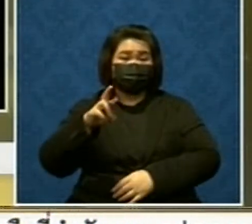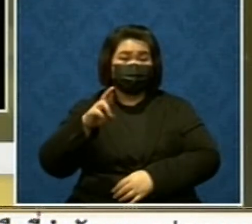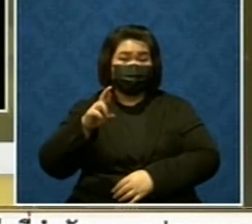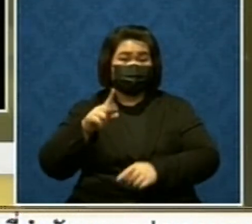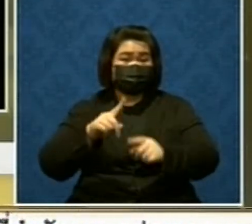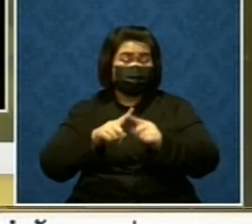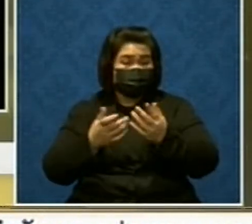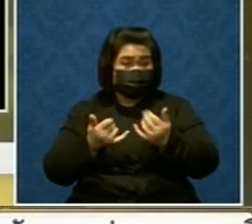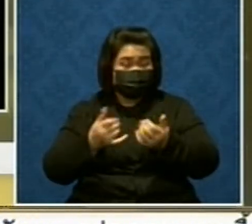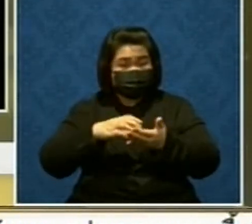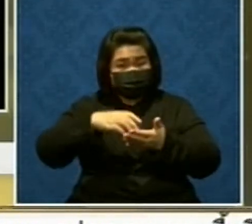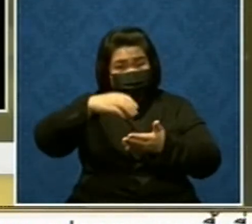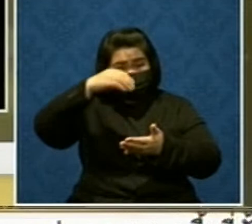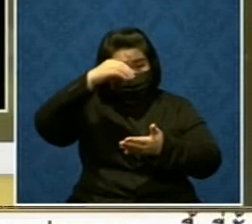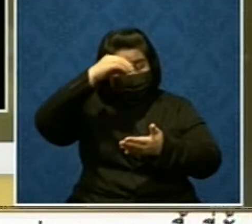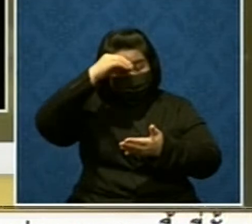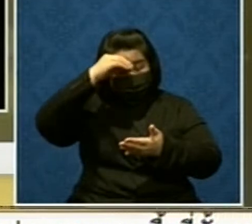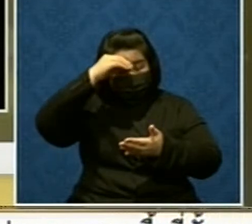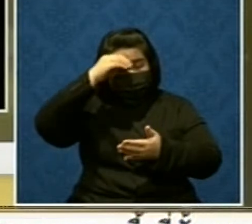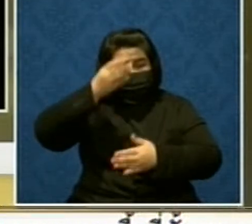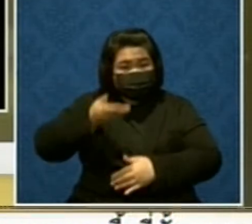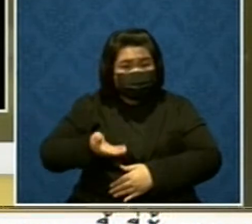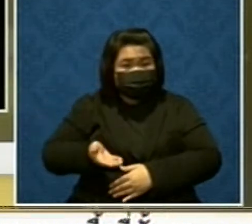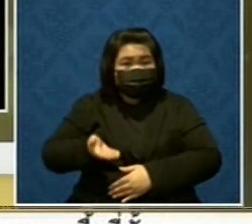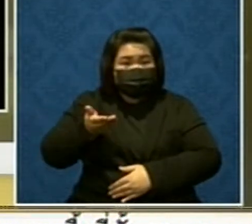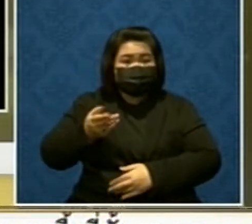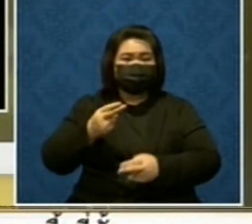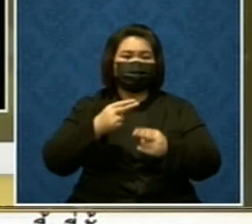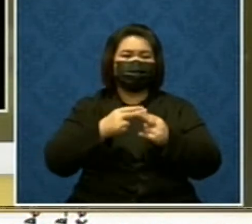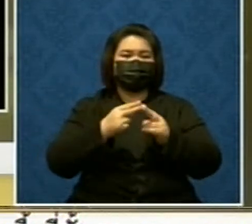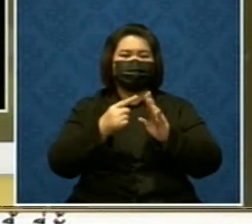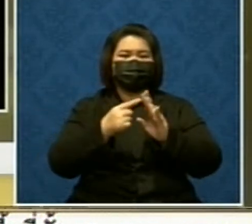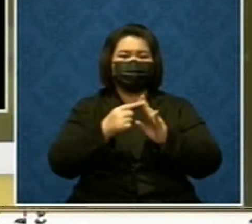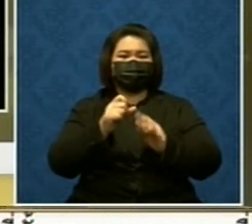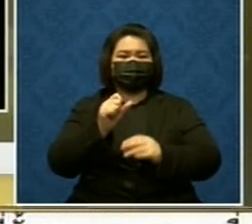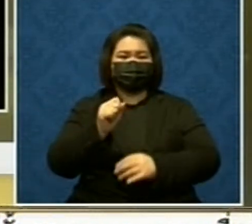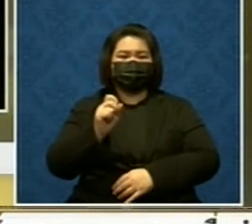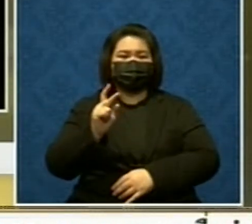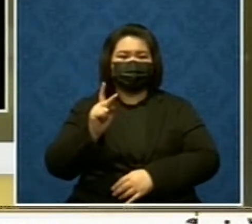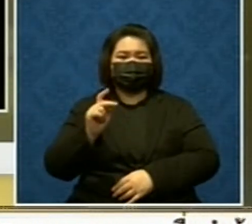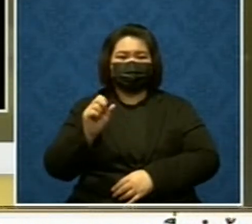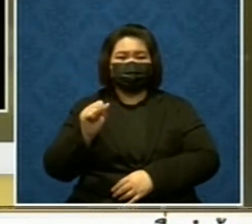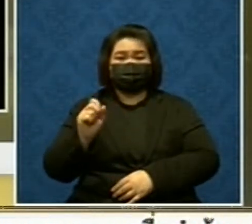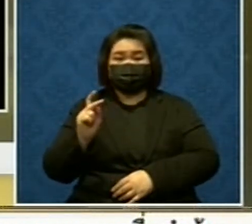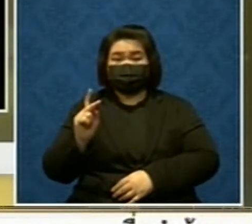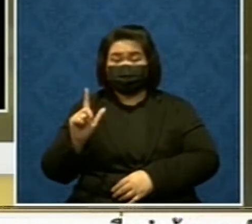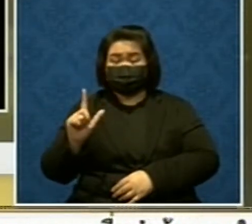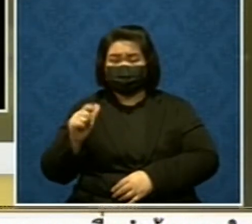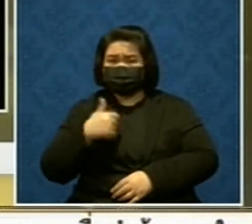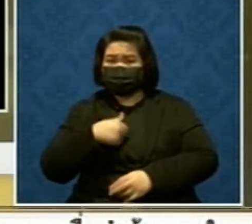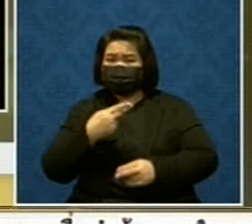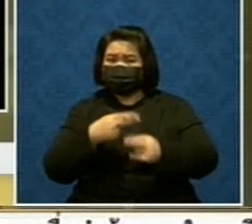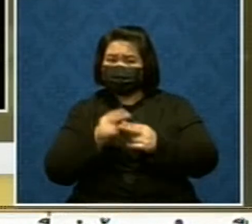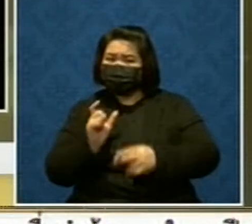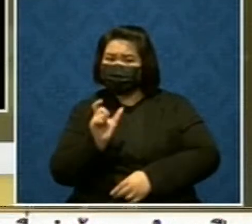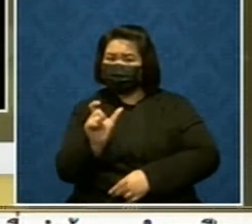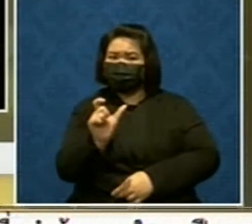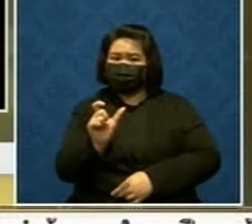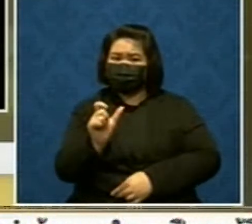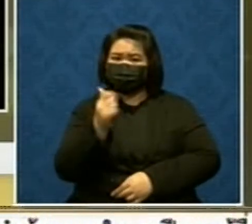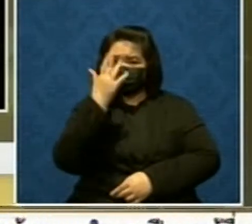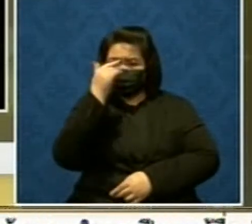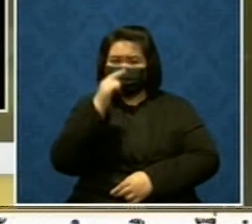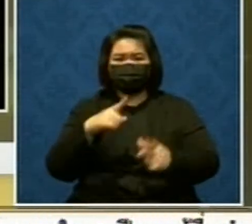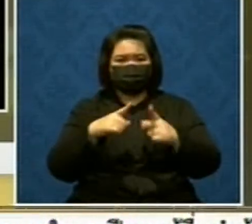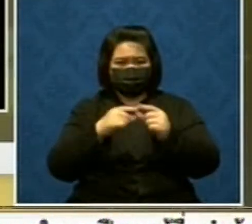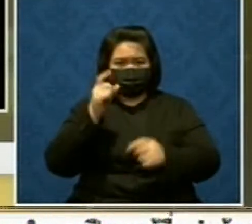ขึ้นท่านก็เป็นด็อกเตอร์เสกสกลที่ผมต้องเอ่ยชื่อเพราะว่ามันเกี่ยวเนื่องและเป็นข้อเท็จ